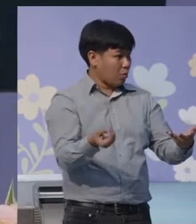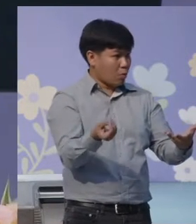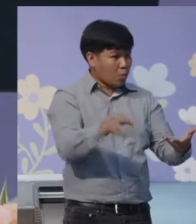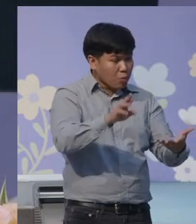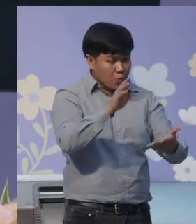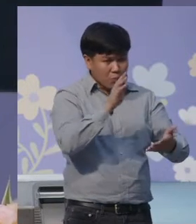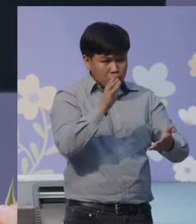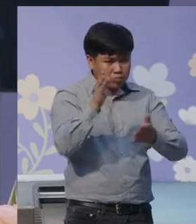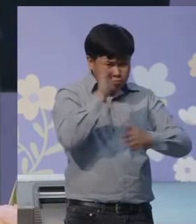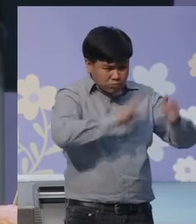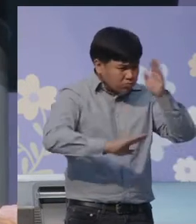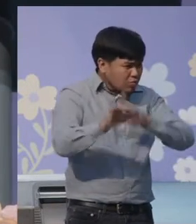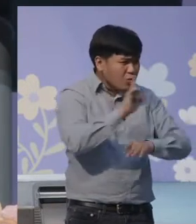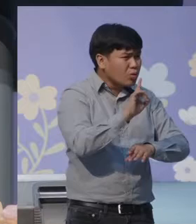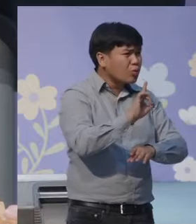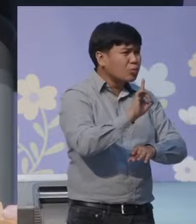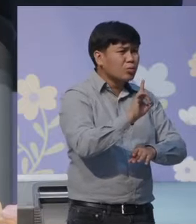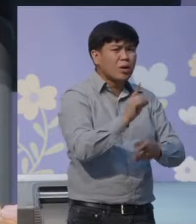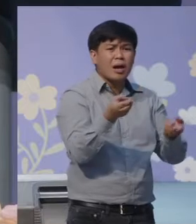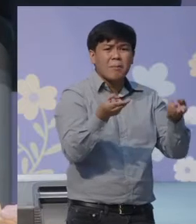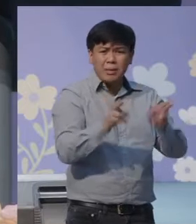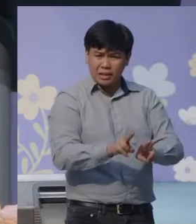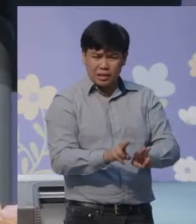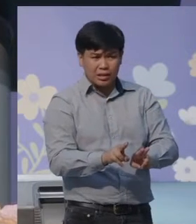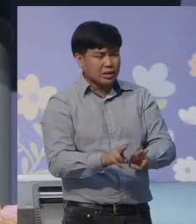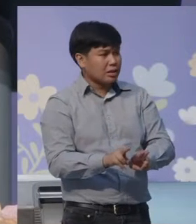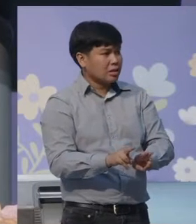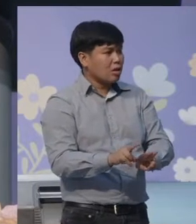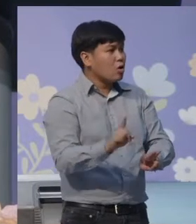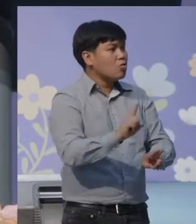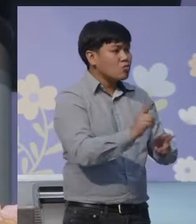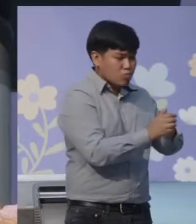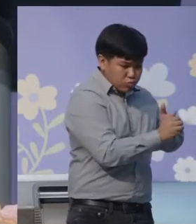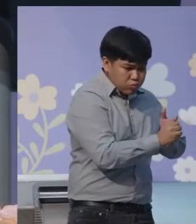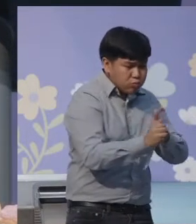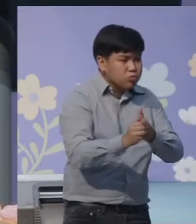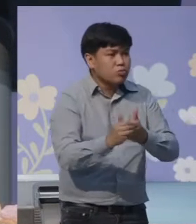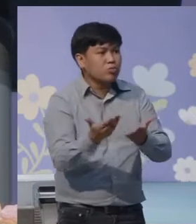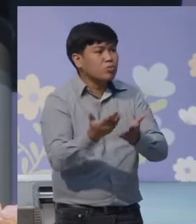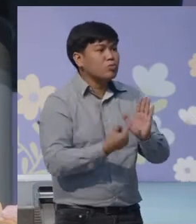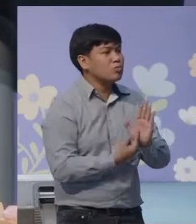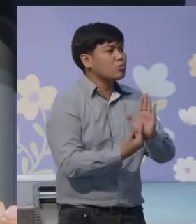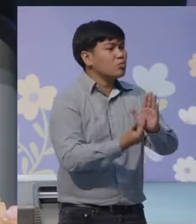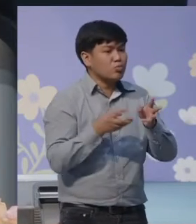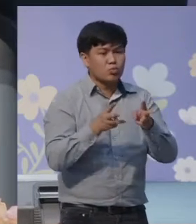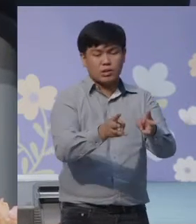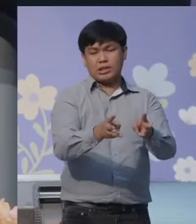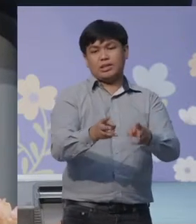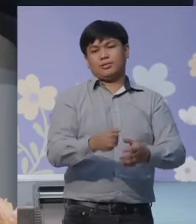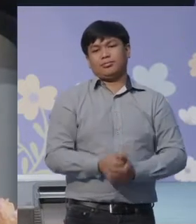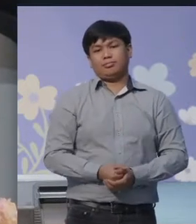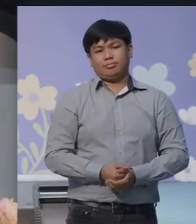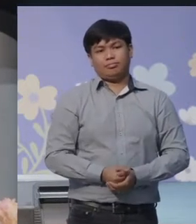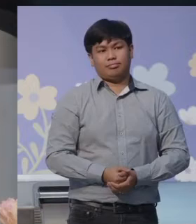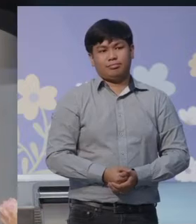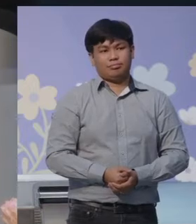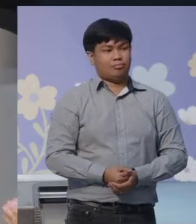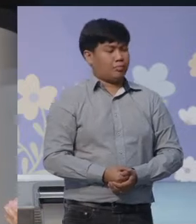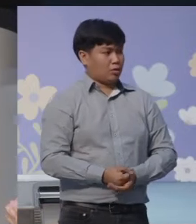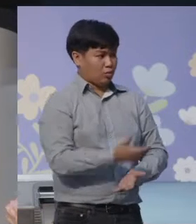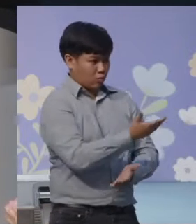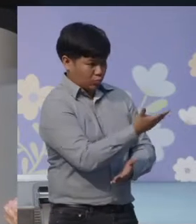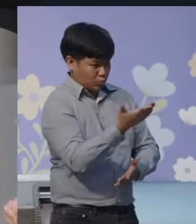ang resulta ng pagdurusang yan? Saan kayo dinadala ng pagdurusang yan? Yang bang hirap na